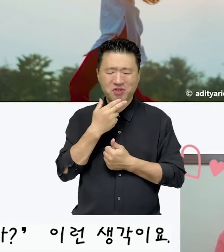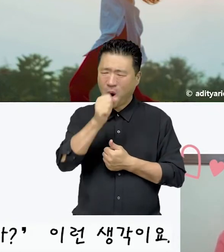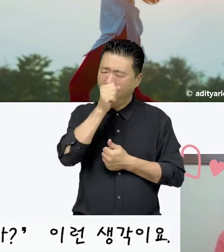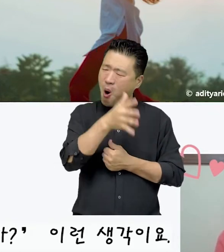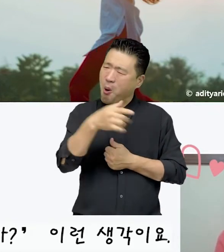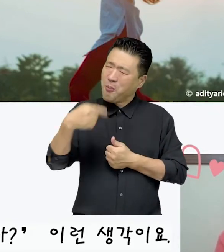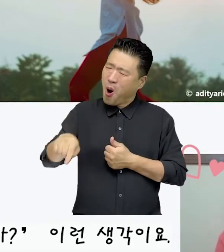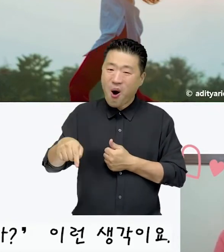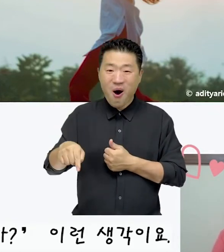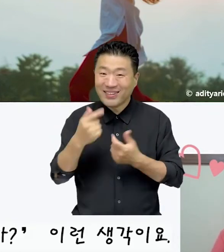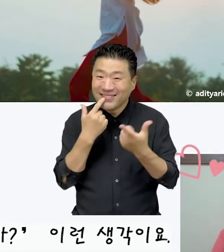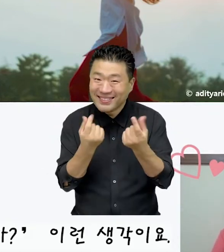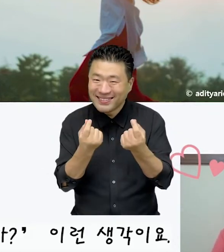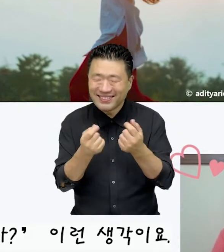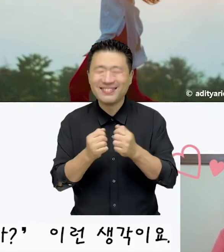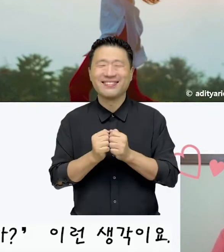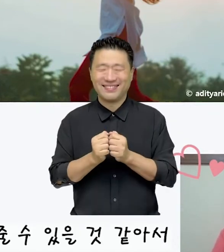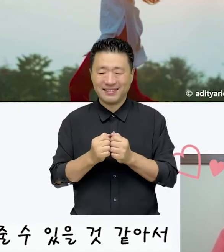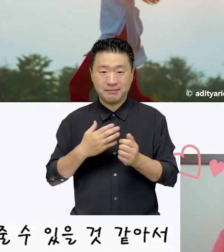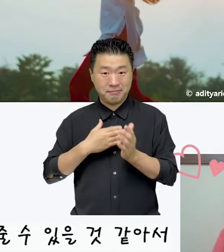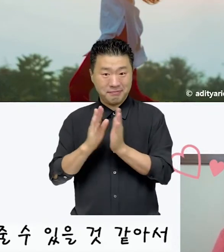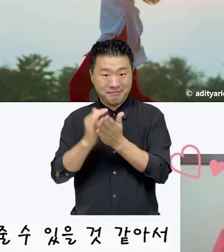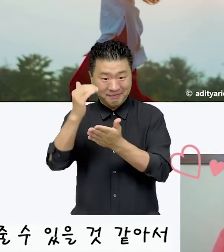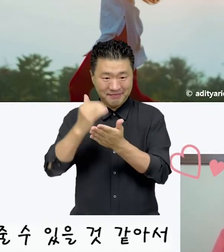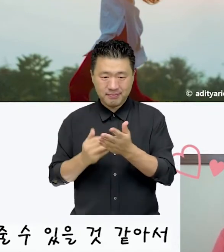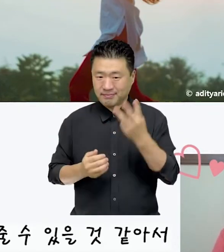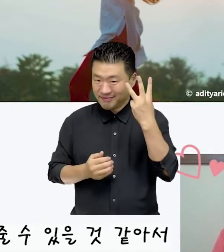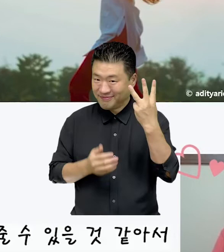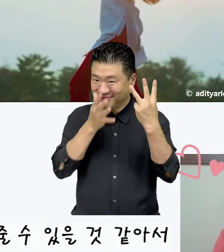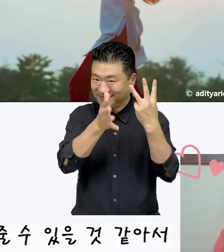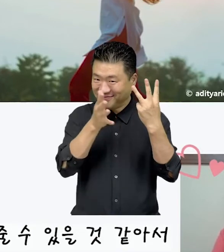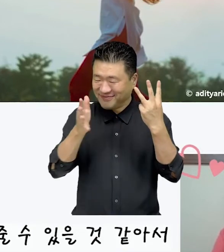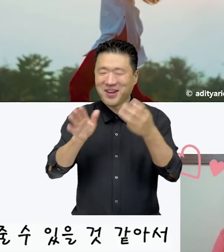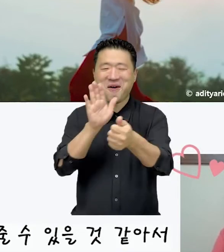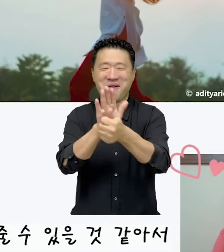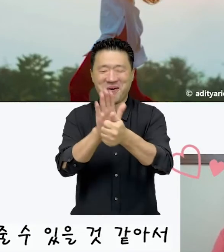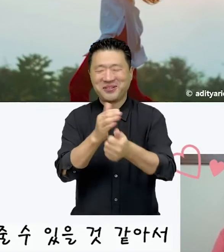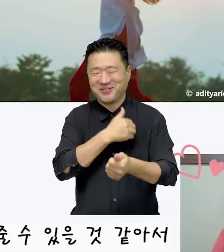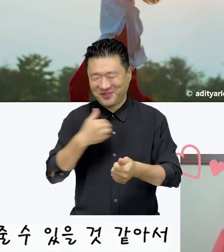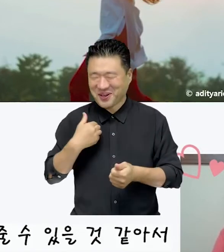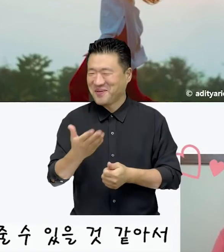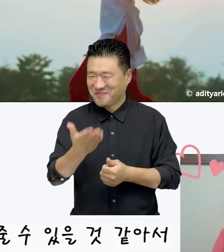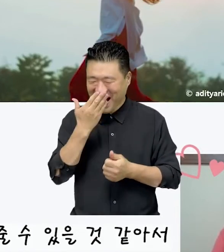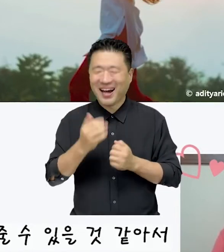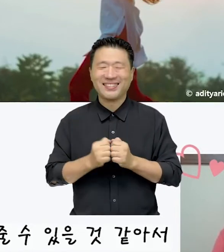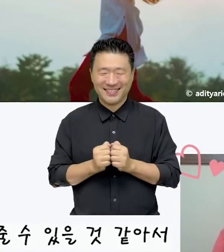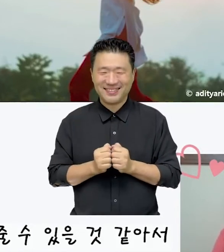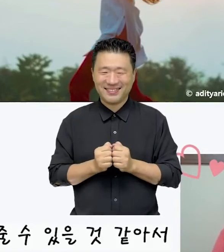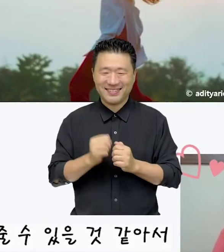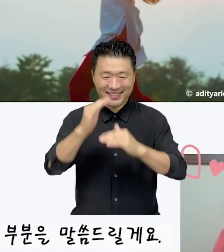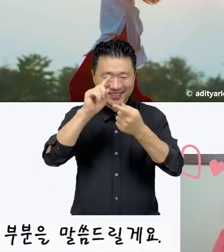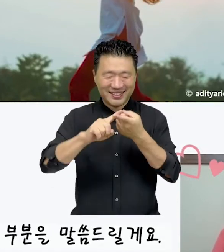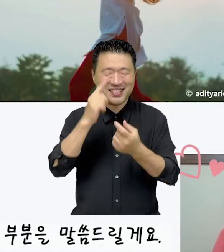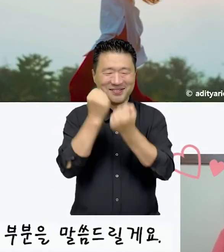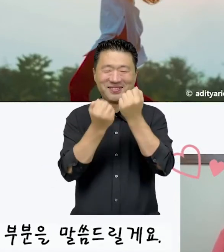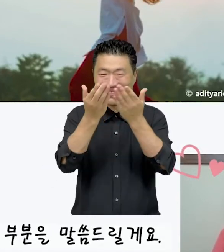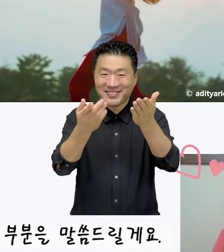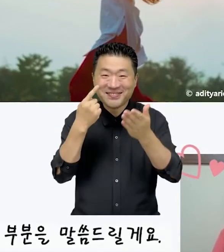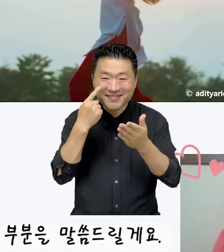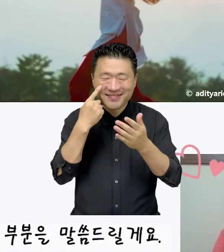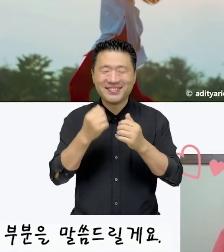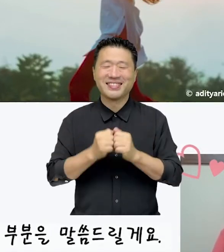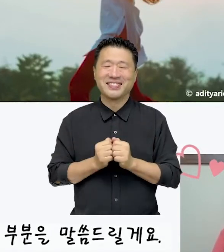뭐에 좋을까? 이런 생각이요. 제 책은 세 가지 부분에서 여러분에게 도움을 줄 수 있을 것 같아서 그 부분을